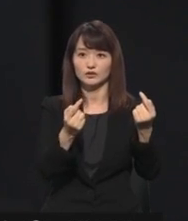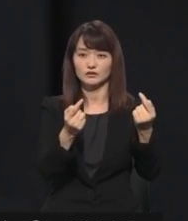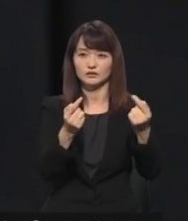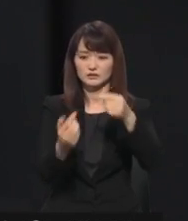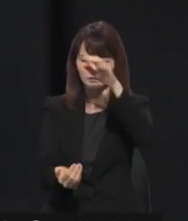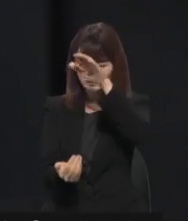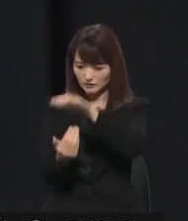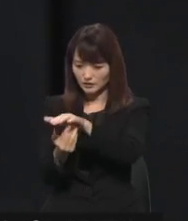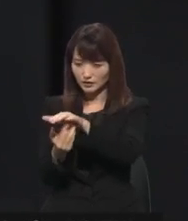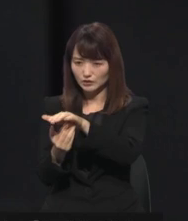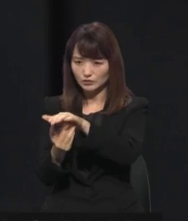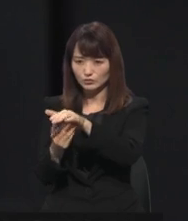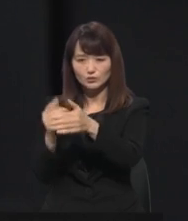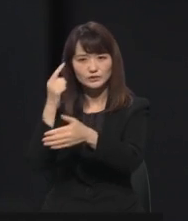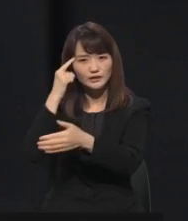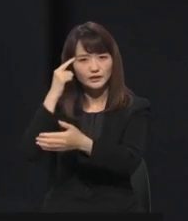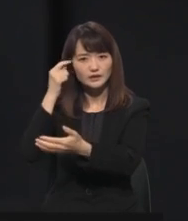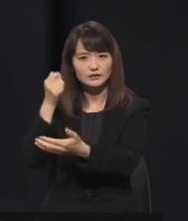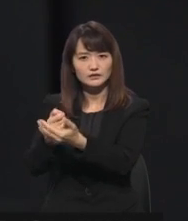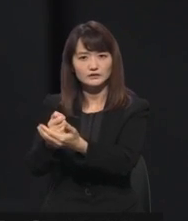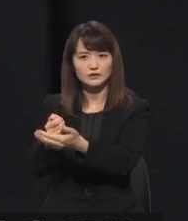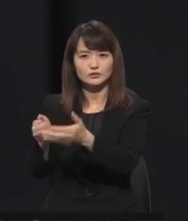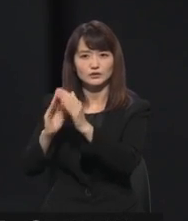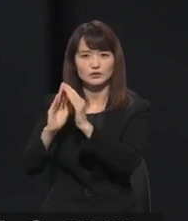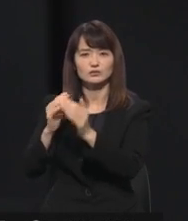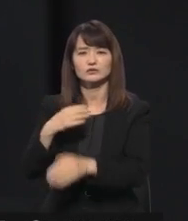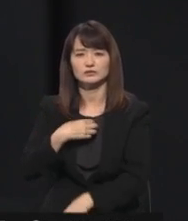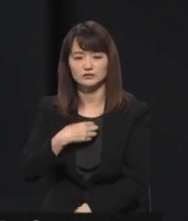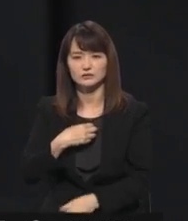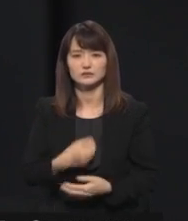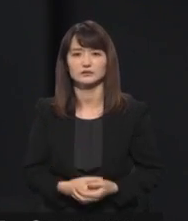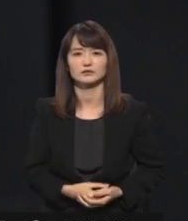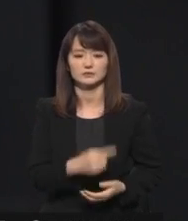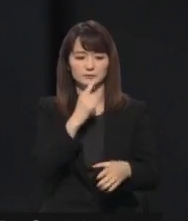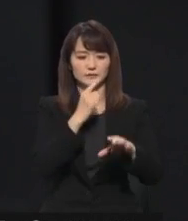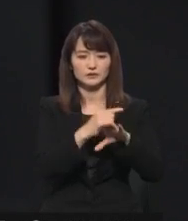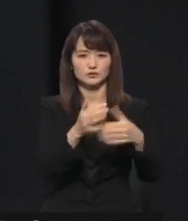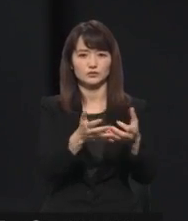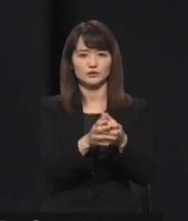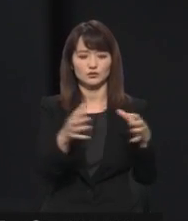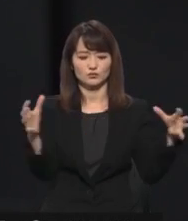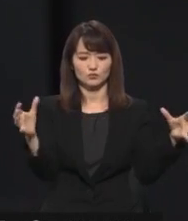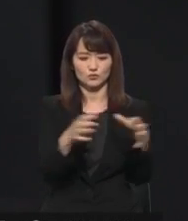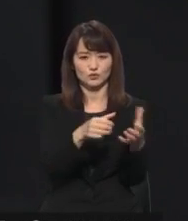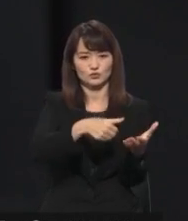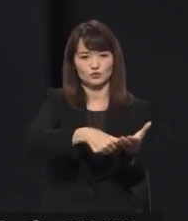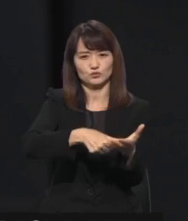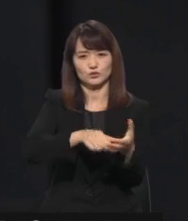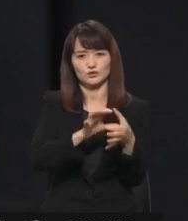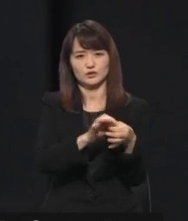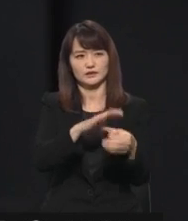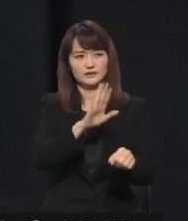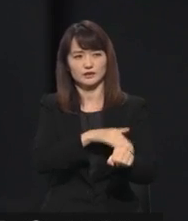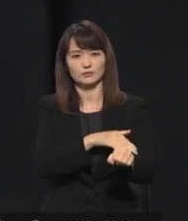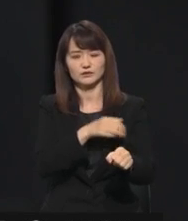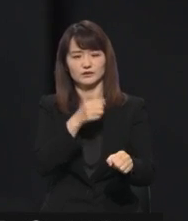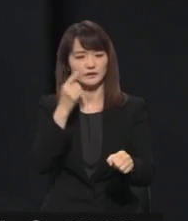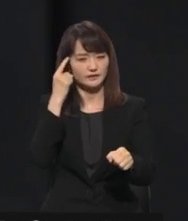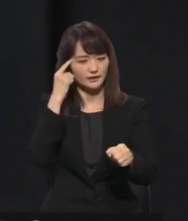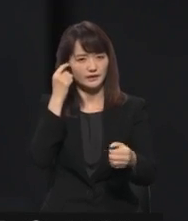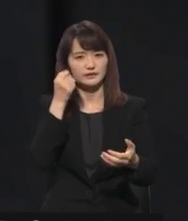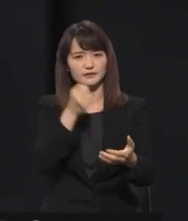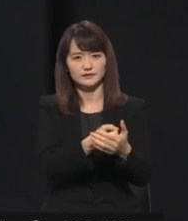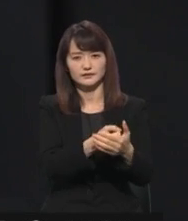만든다 이거 굉장히 위험한 거예요 그리고 민주당이 당원 총투표 를 통해서 굉장히 부정적 결정을 했거든요 아까 이제 서울시장